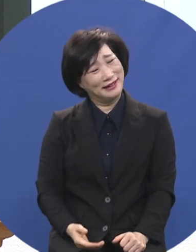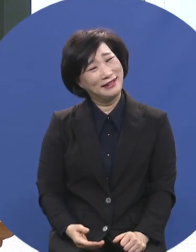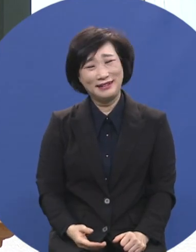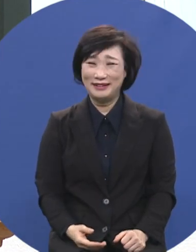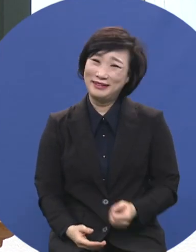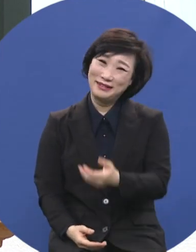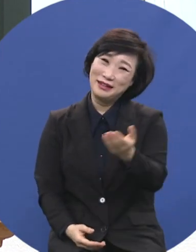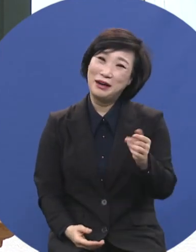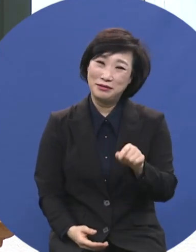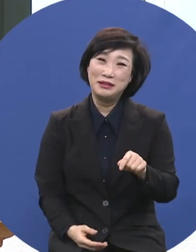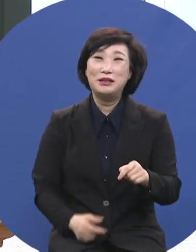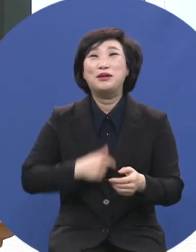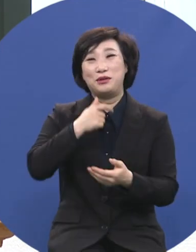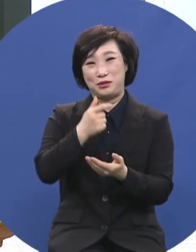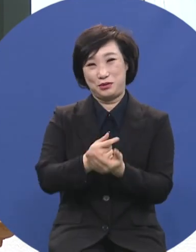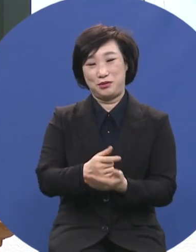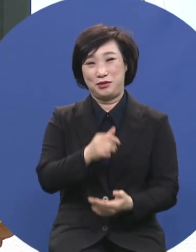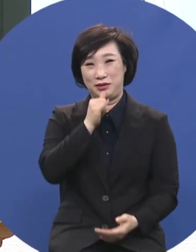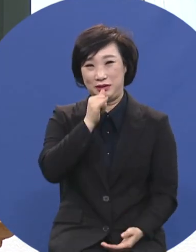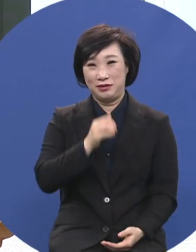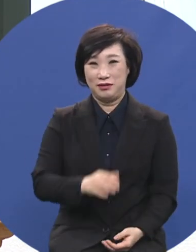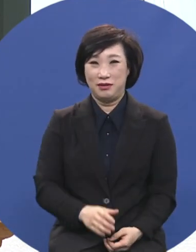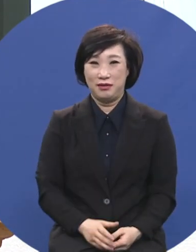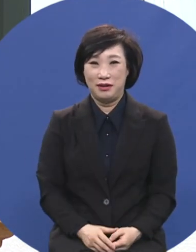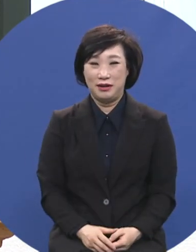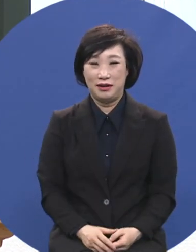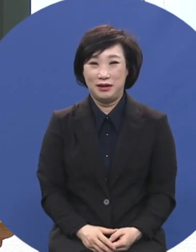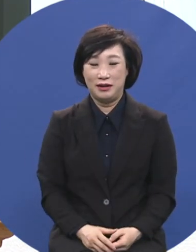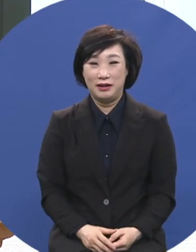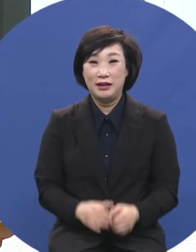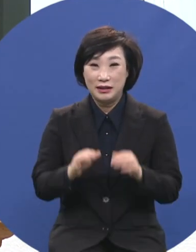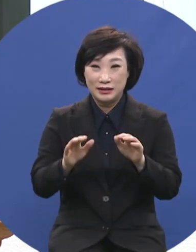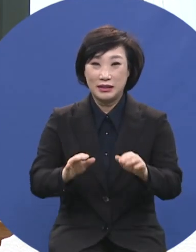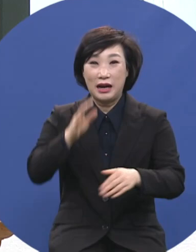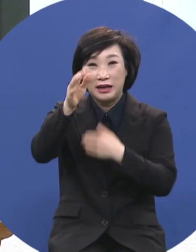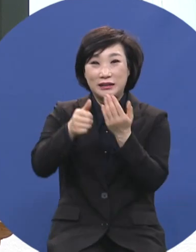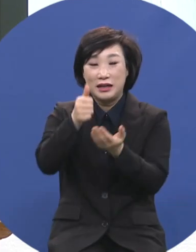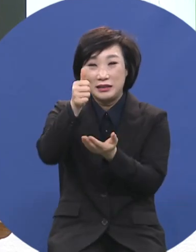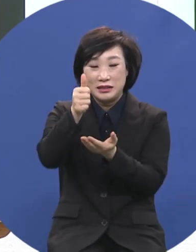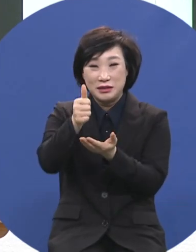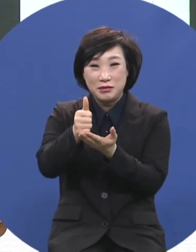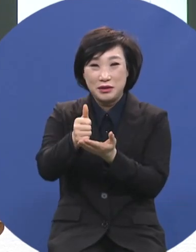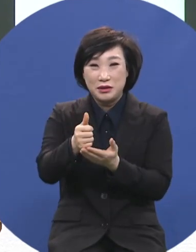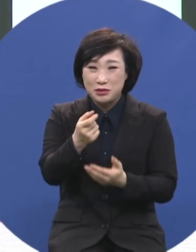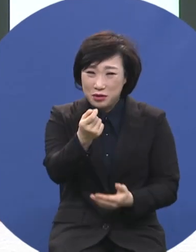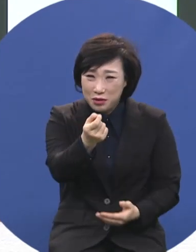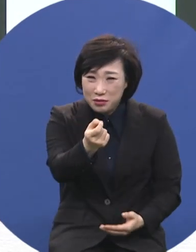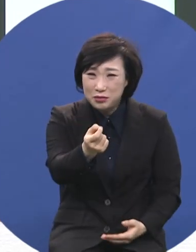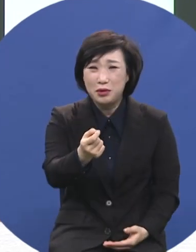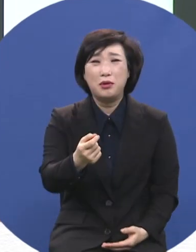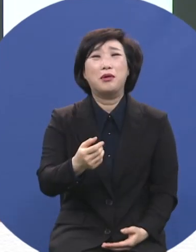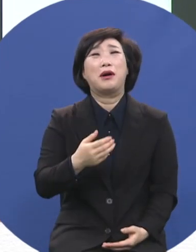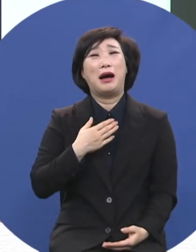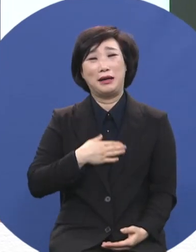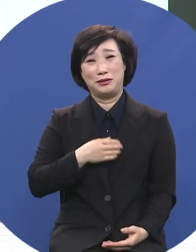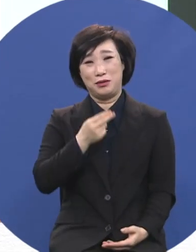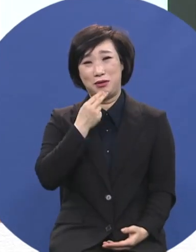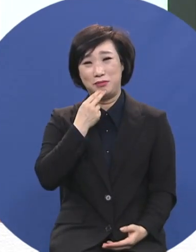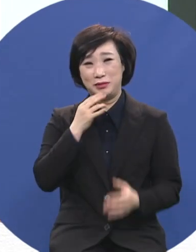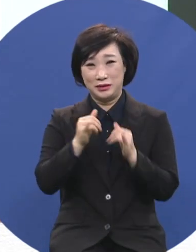사람은 스스로 속고 있는 사람이에요. 하나님을 전혀 모르는